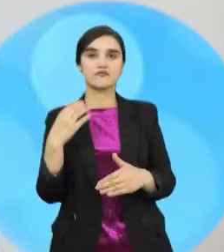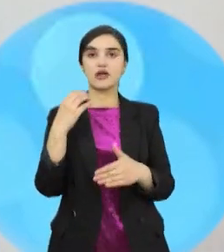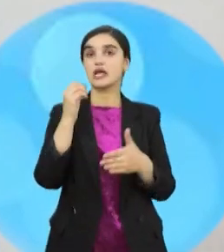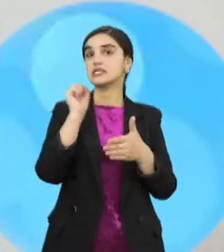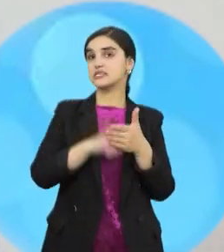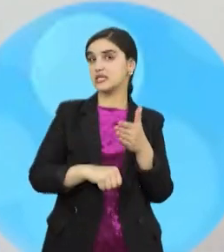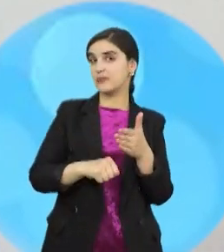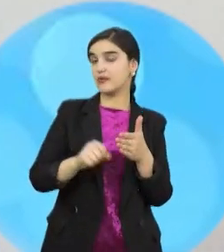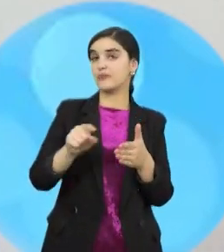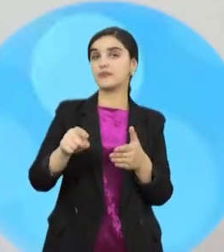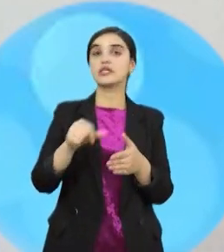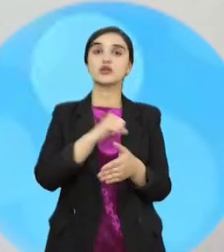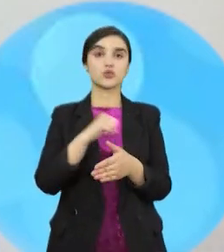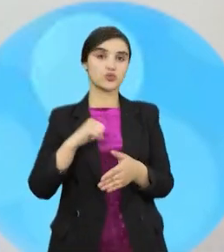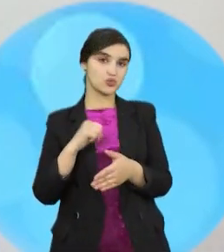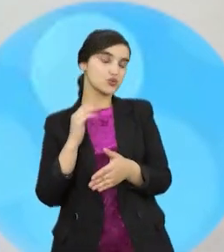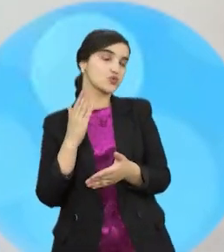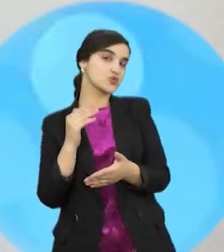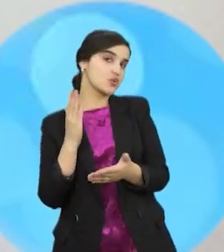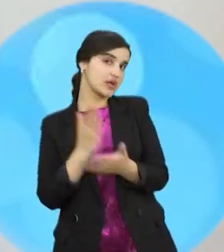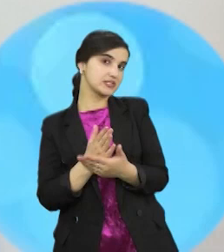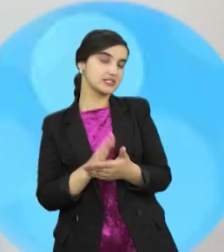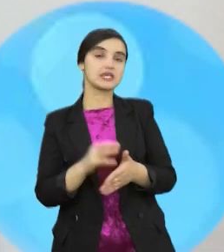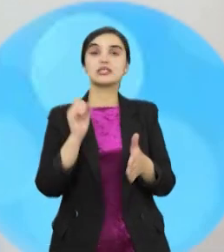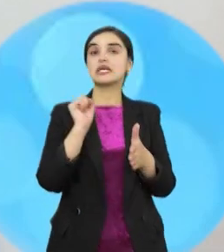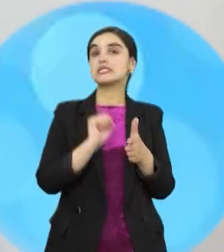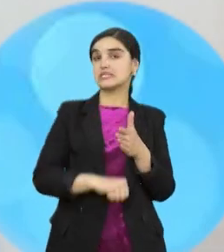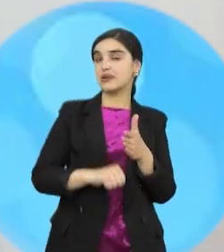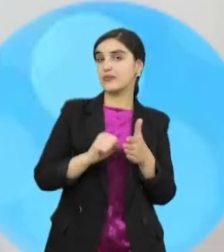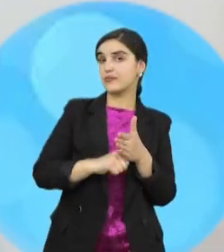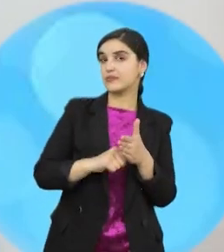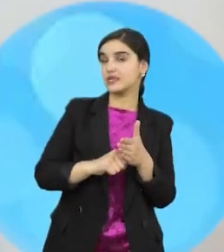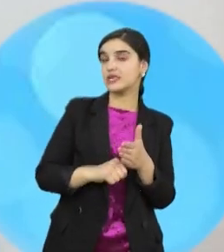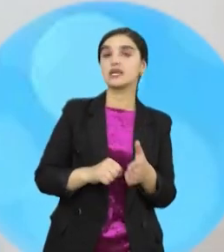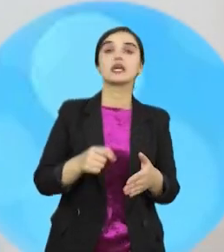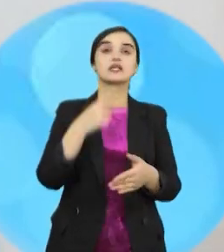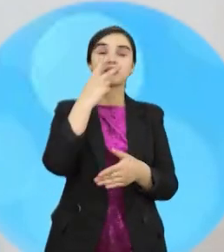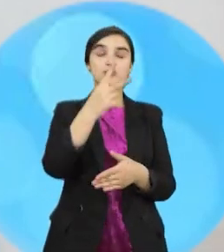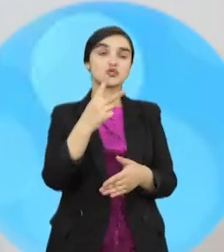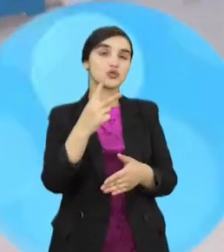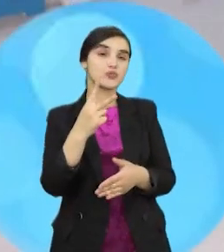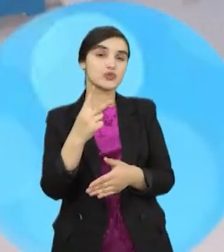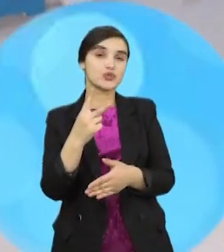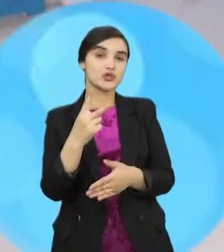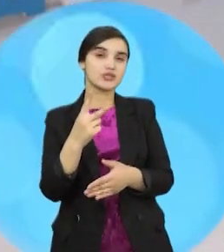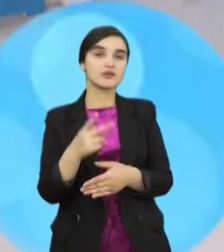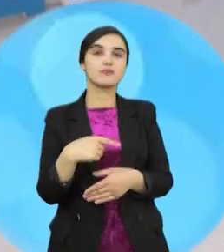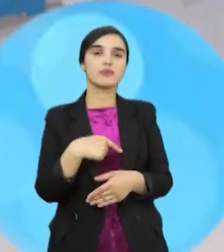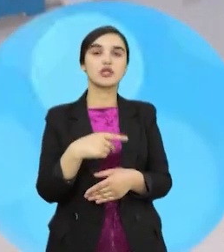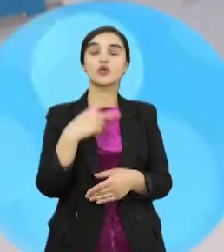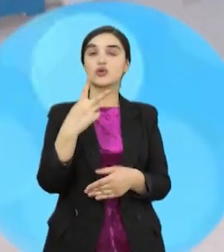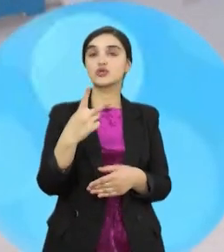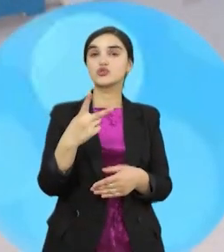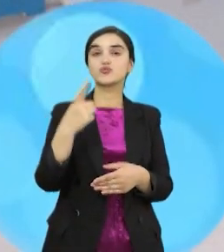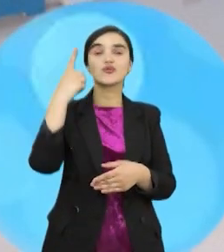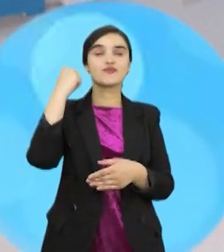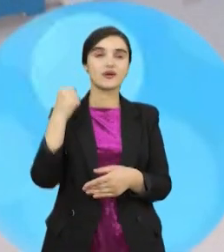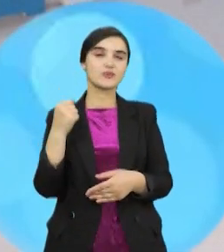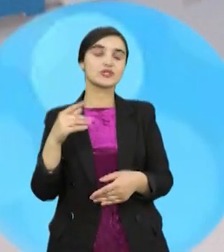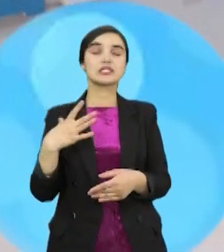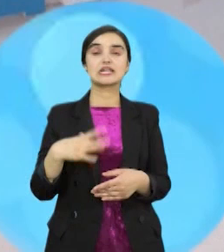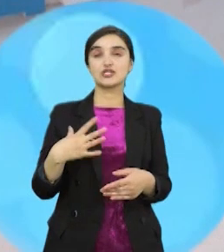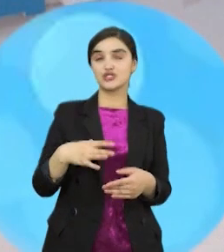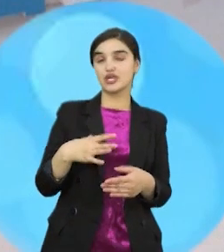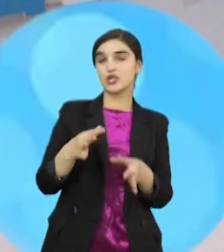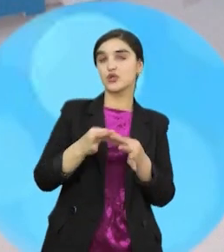تجربه است و اساسی واقعی خود را دارد. یعنی سببی خود را دارد. و تماشابینانی عزیز برای آن که